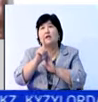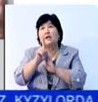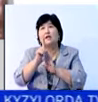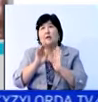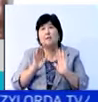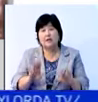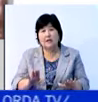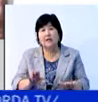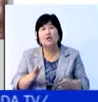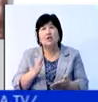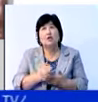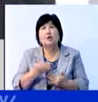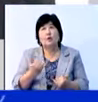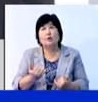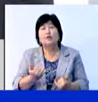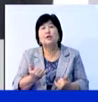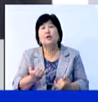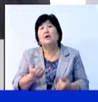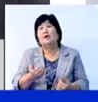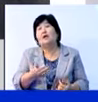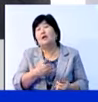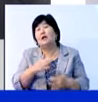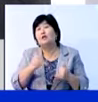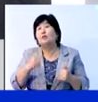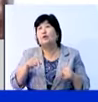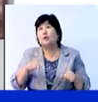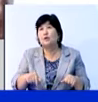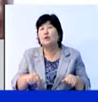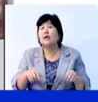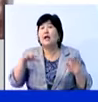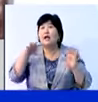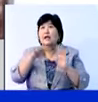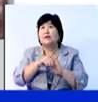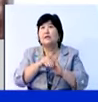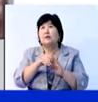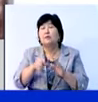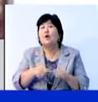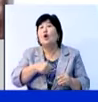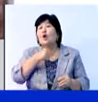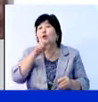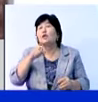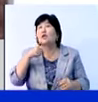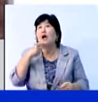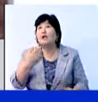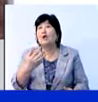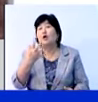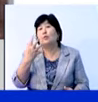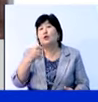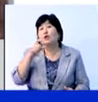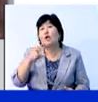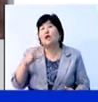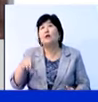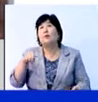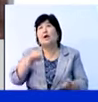атқан жерге осы бір нәсіп болды. Бұл жерде қазіргі сыйымдылығы, енді мына үлкендердің айтуы бойынша 500 адамға